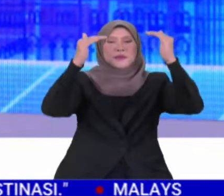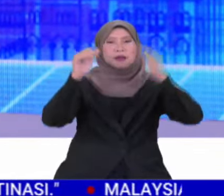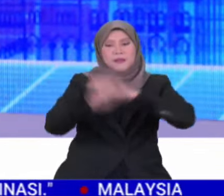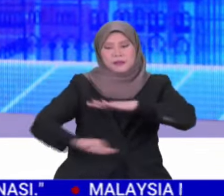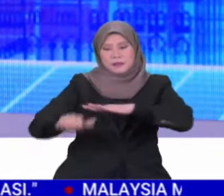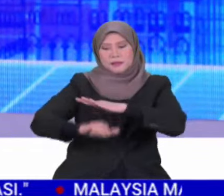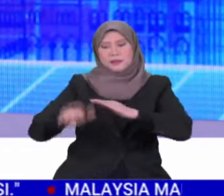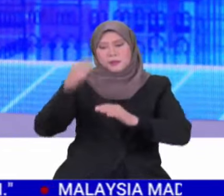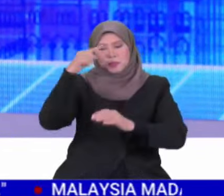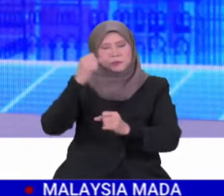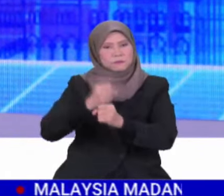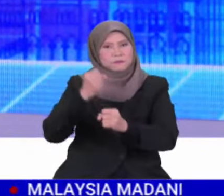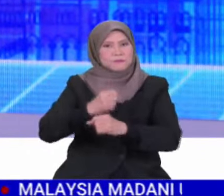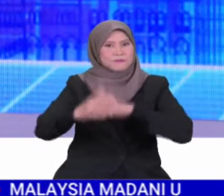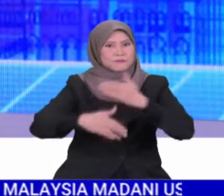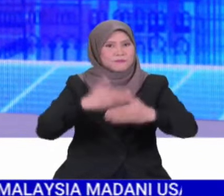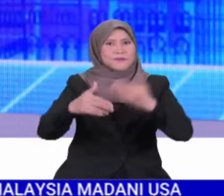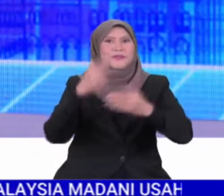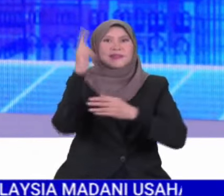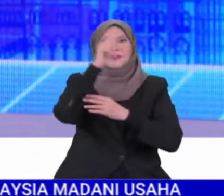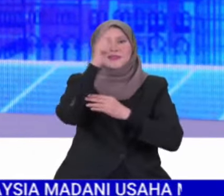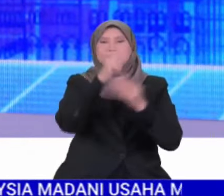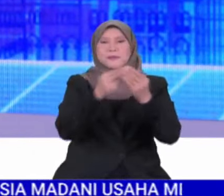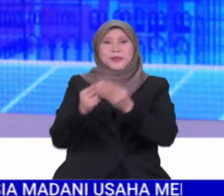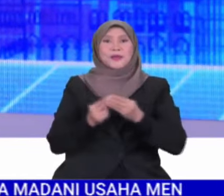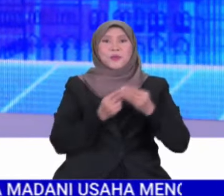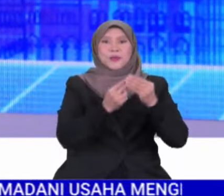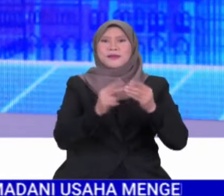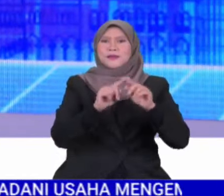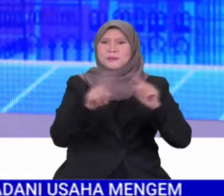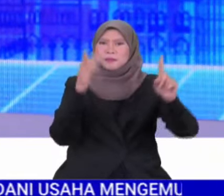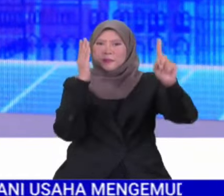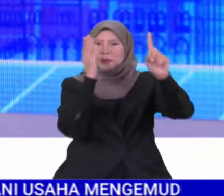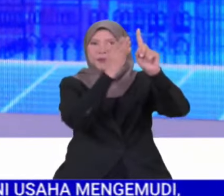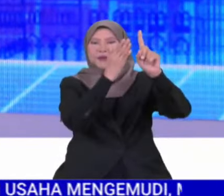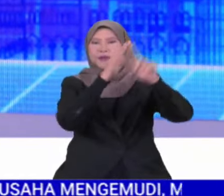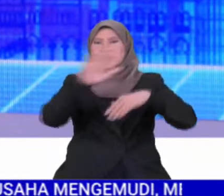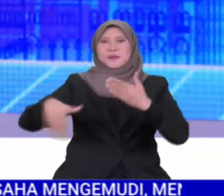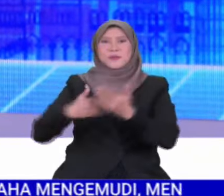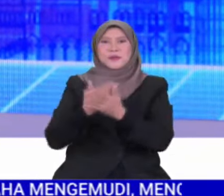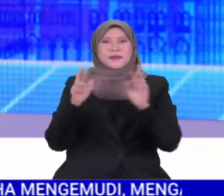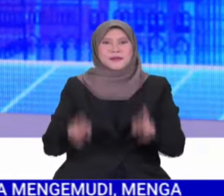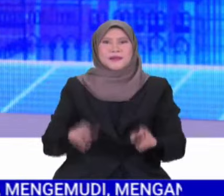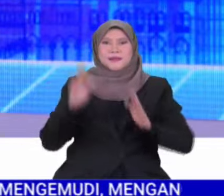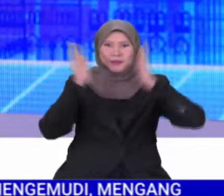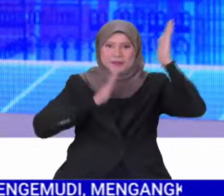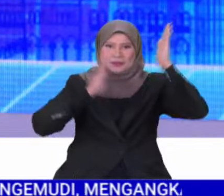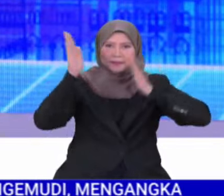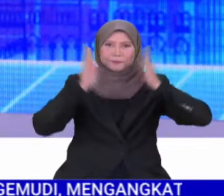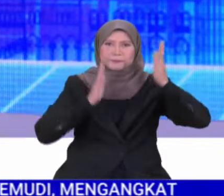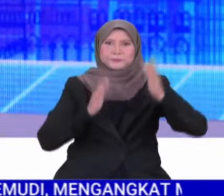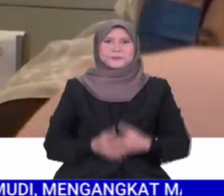asas untuk gerak kerja bagi kerajaan perpaduan tetapi juga satu misi untuk seluruh rakyat Malaysia.